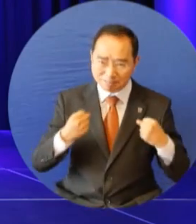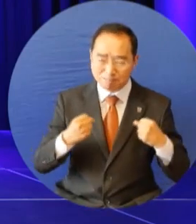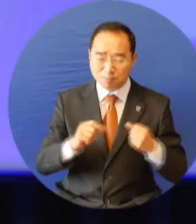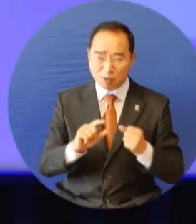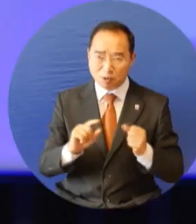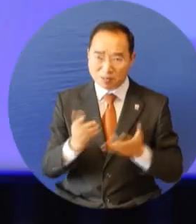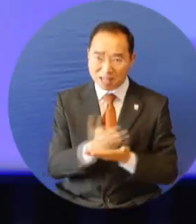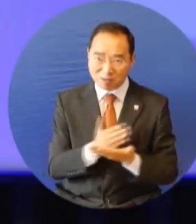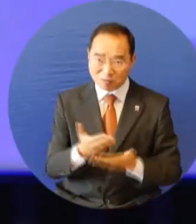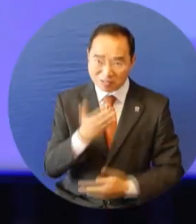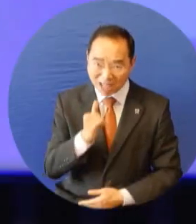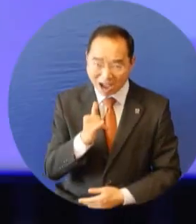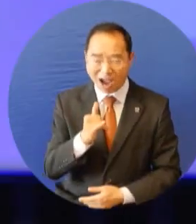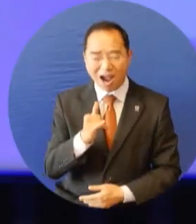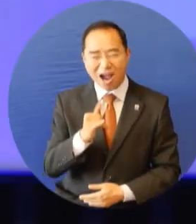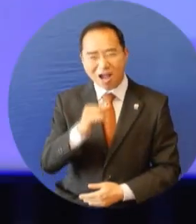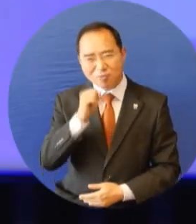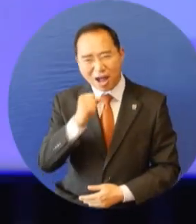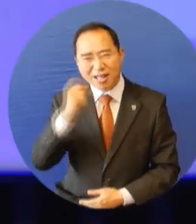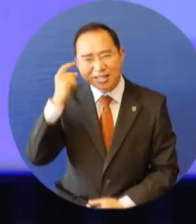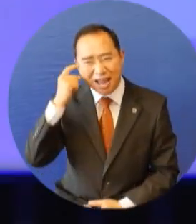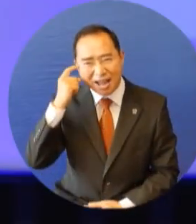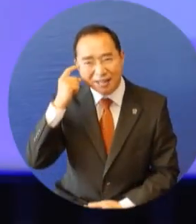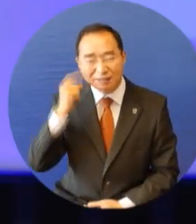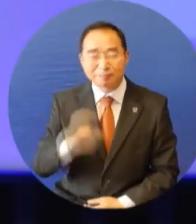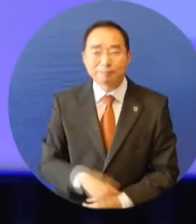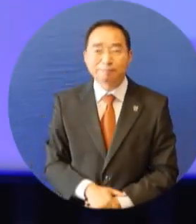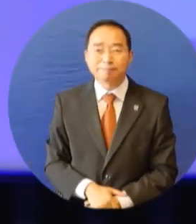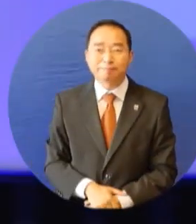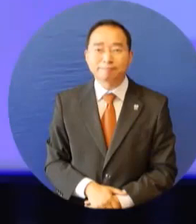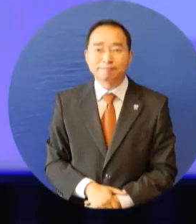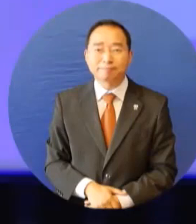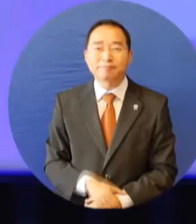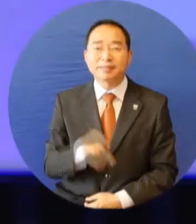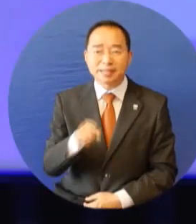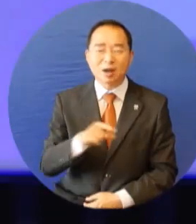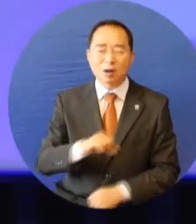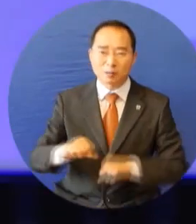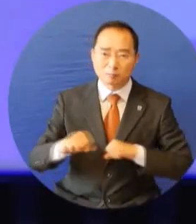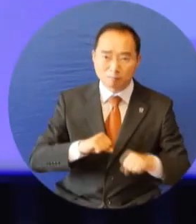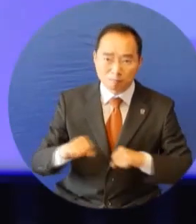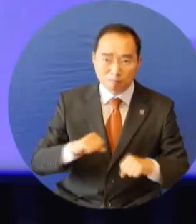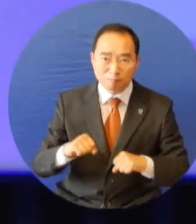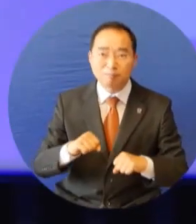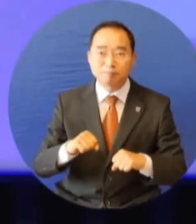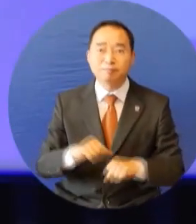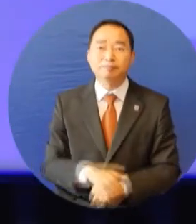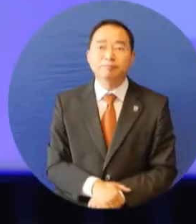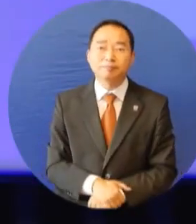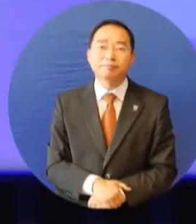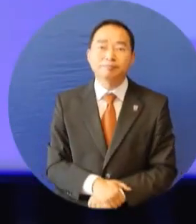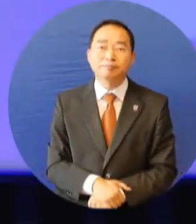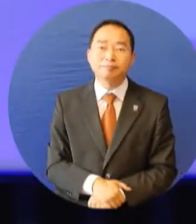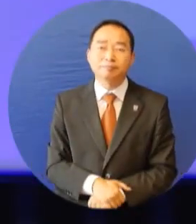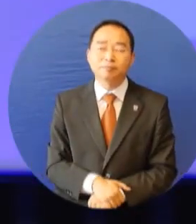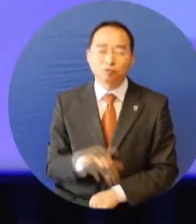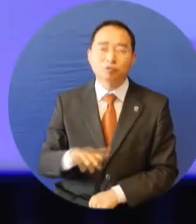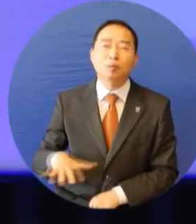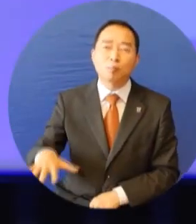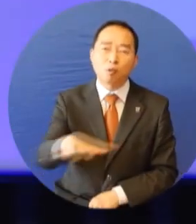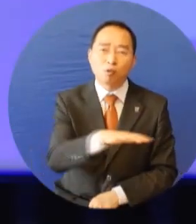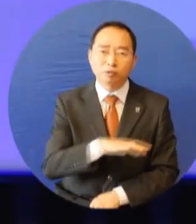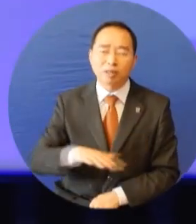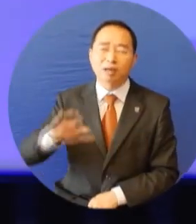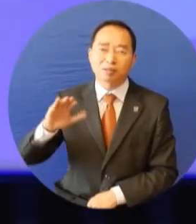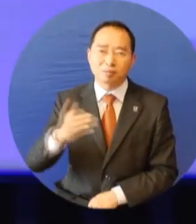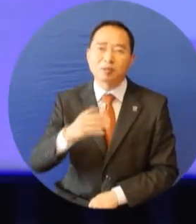있어. 그런데 우리가 조금이나마 힘이 되고 서로가 나눌 수 있다라면 그게 얼마나 좋을까라는 생각, 그것을